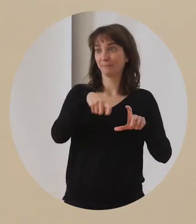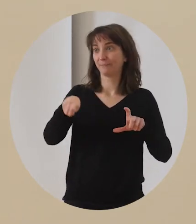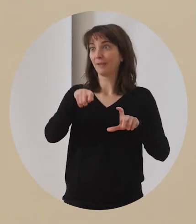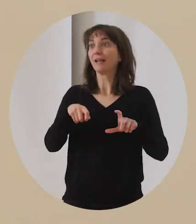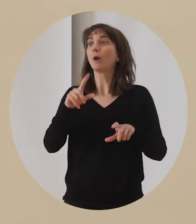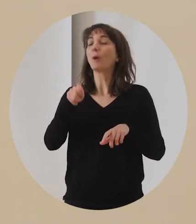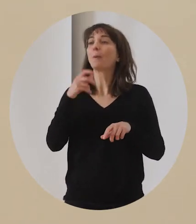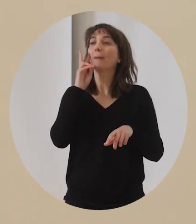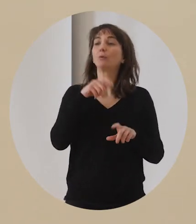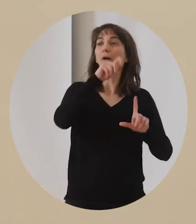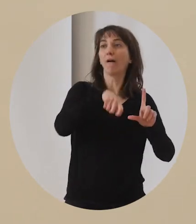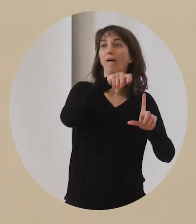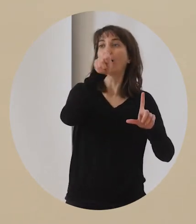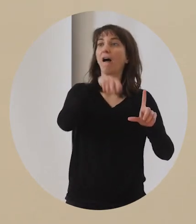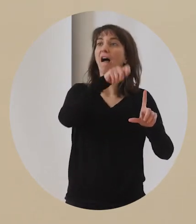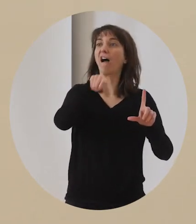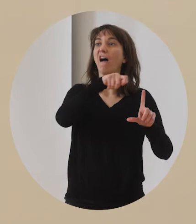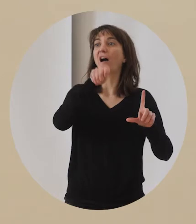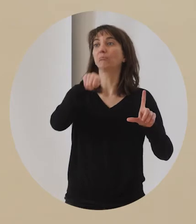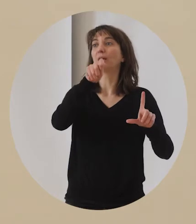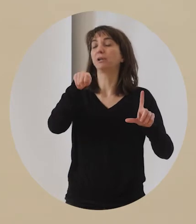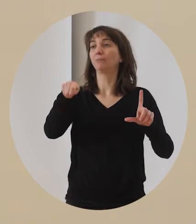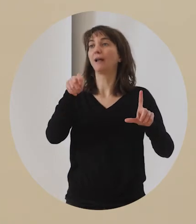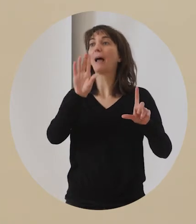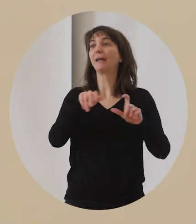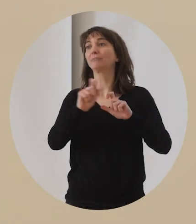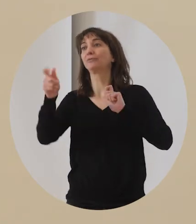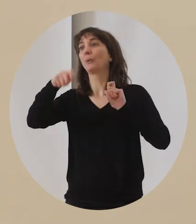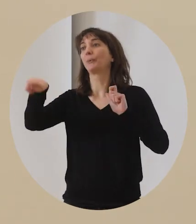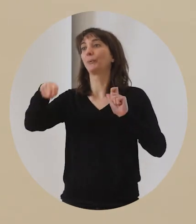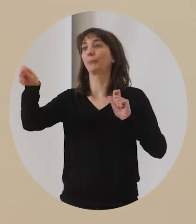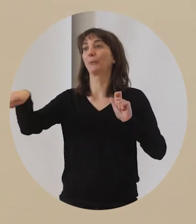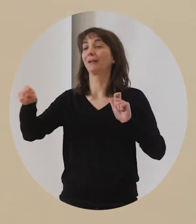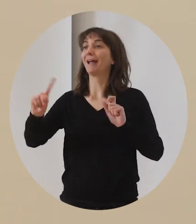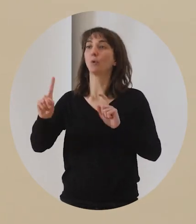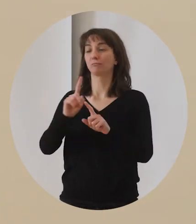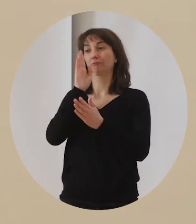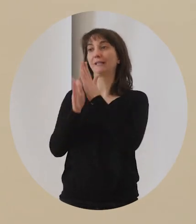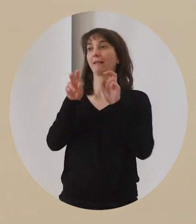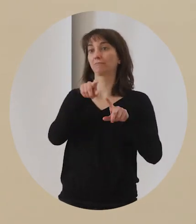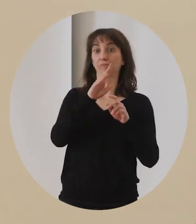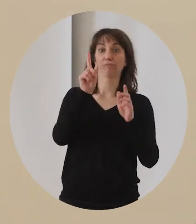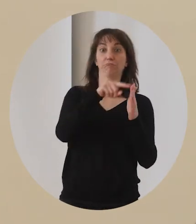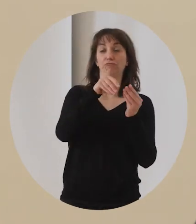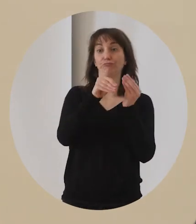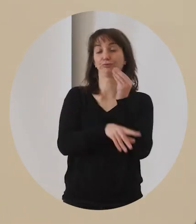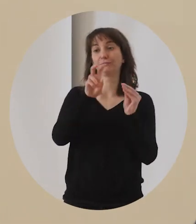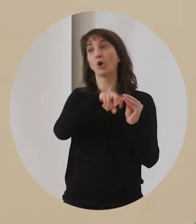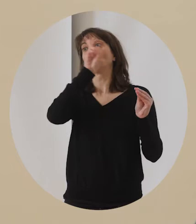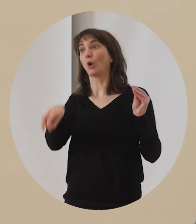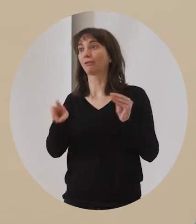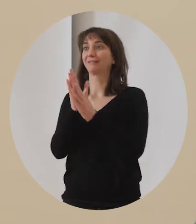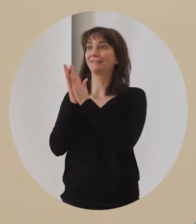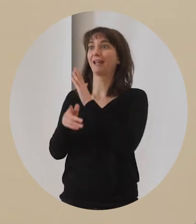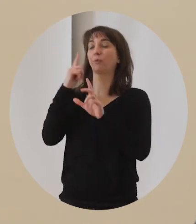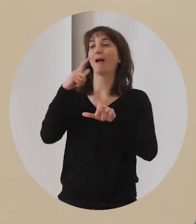passer par l'écriture bâton, qui est une perte de temps pour ces enfants, et d'aller directement sur une écriture au niveau attaché. Donc ça, c'est important de l'avoir